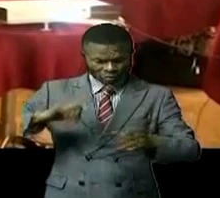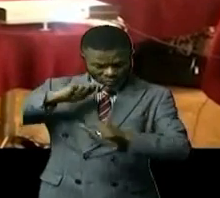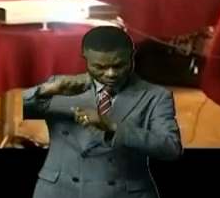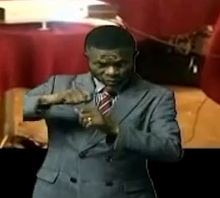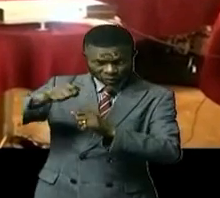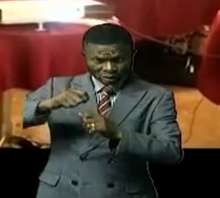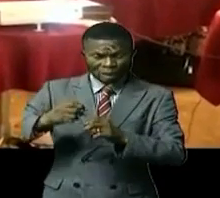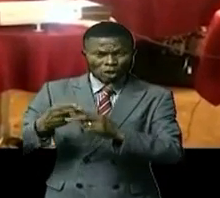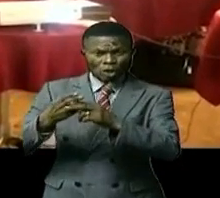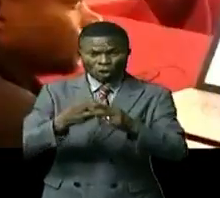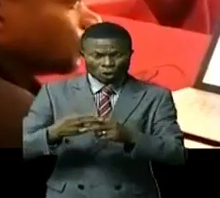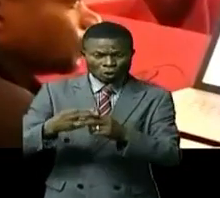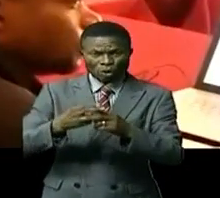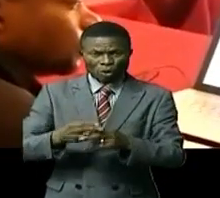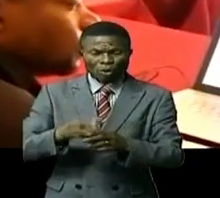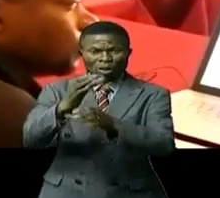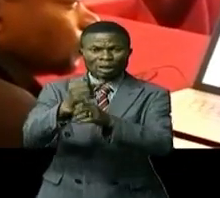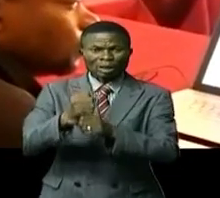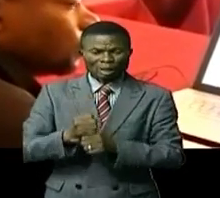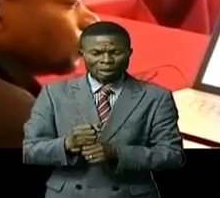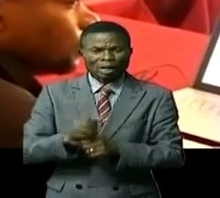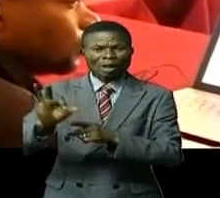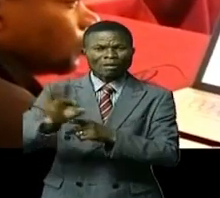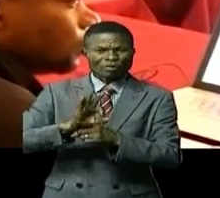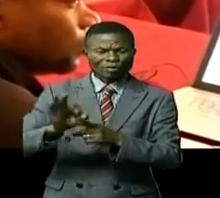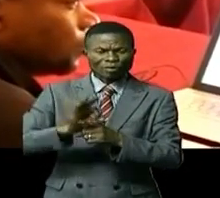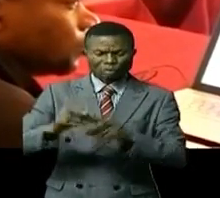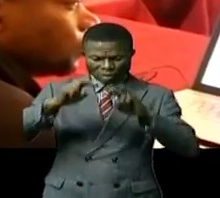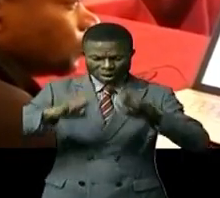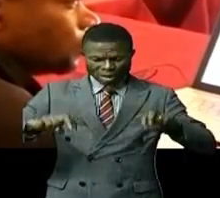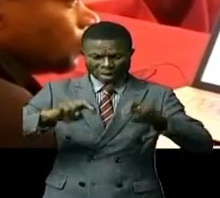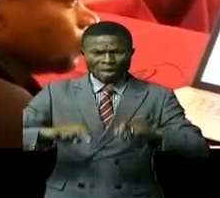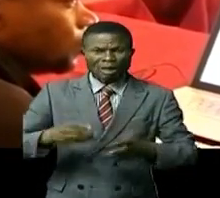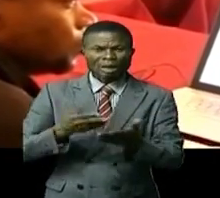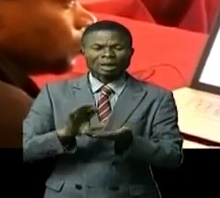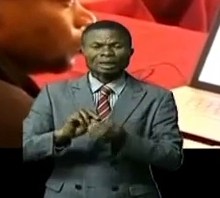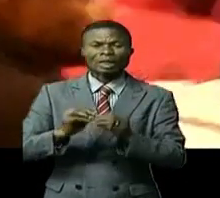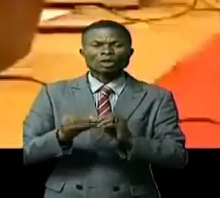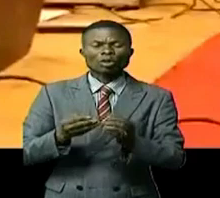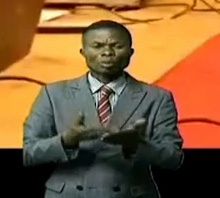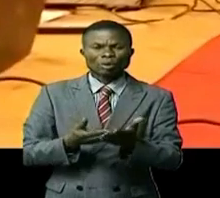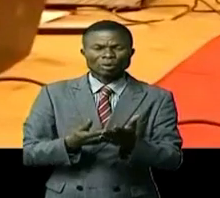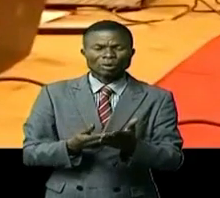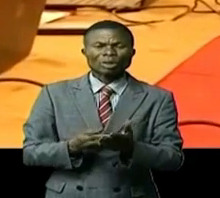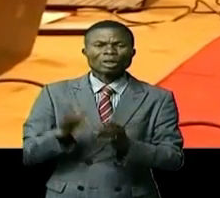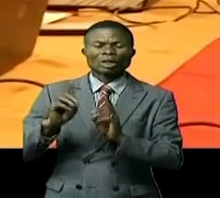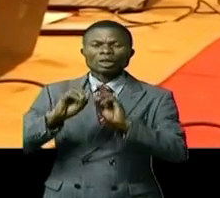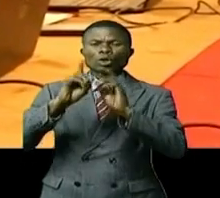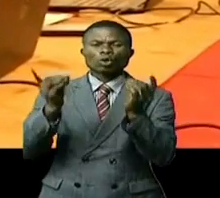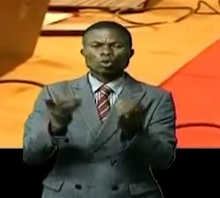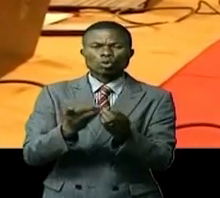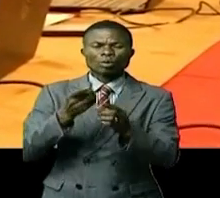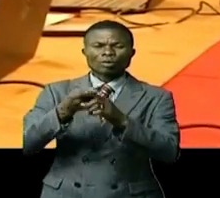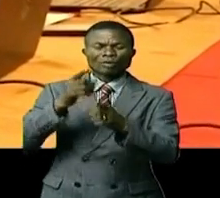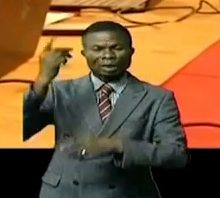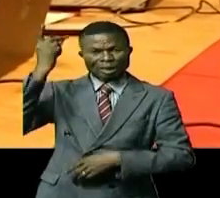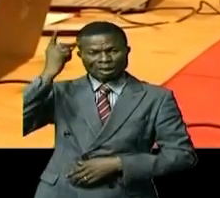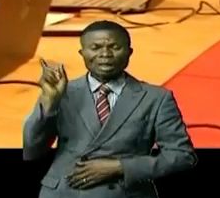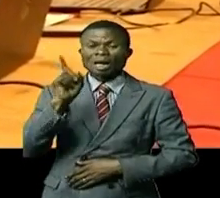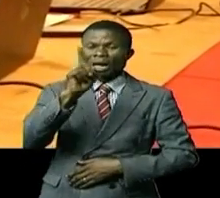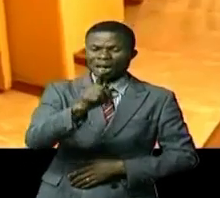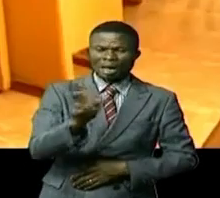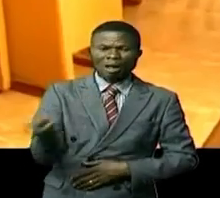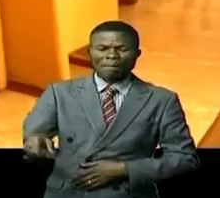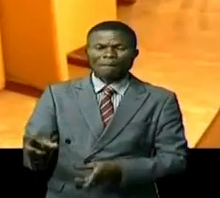du Katanga bénéficie ainsi de cette formation dans l'analyse minérale. Pour cette fin, une délégation venue de Kinshasa séjourne dans la province du